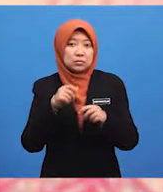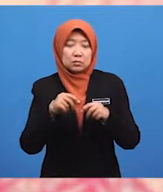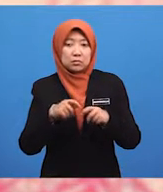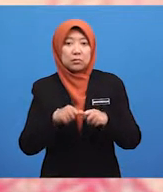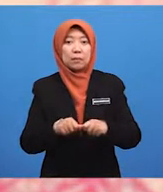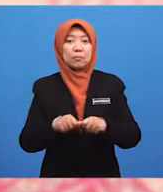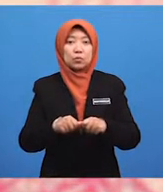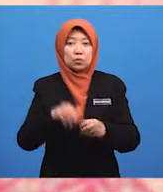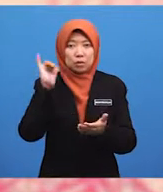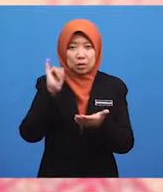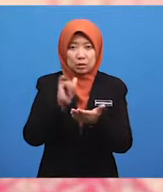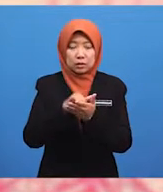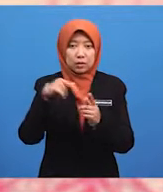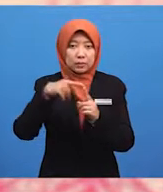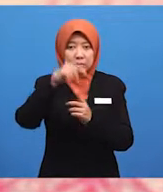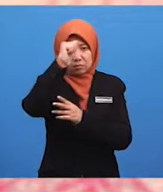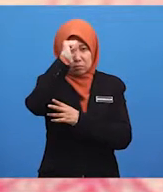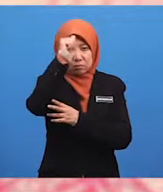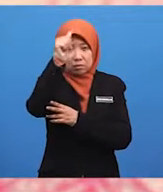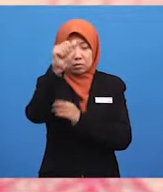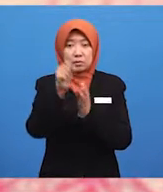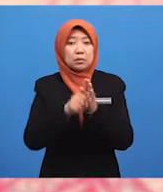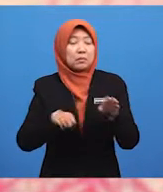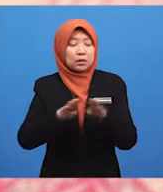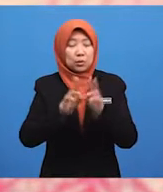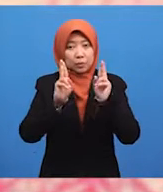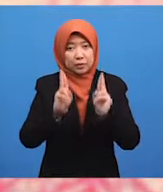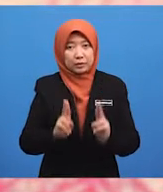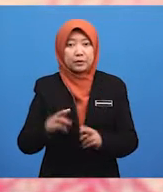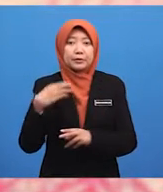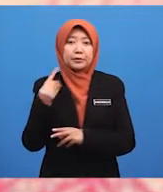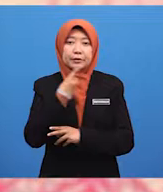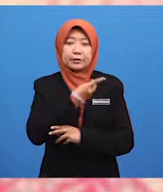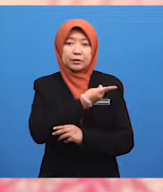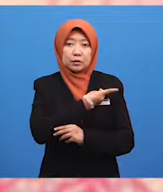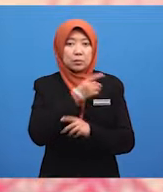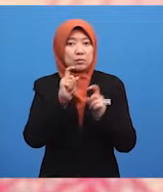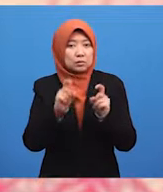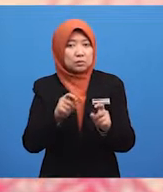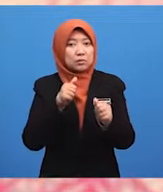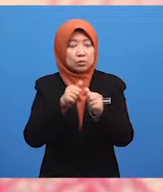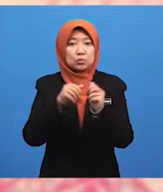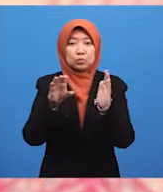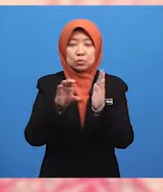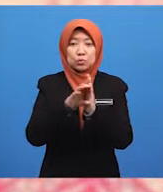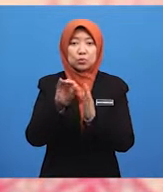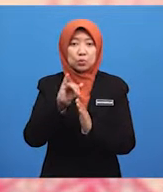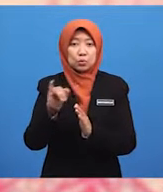mempertahankan keyakinannya kepada Allah. Sebagai umatnya, kita perlu mencontohi pendirian